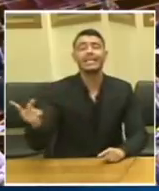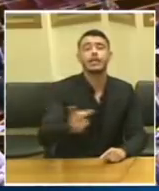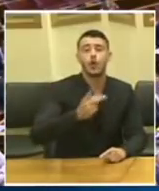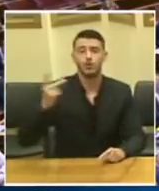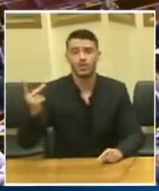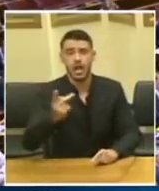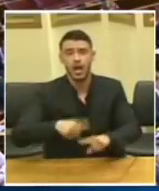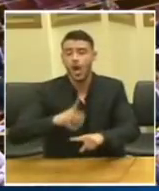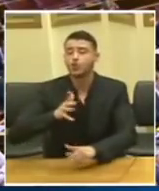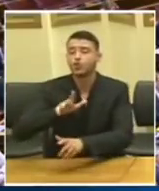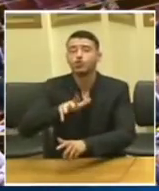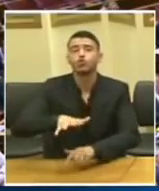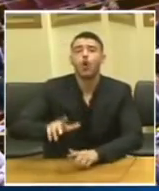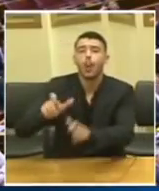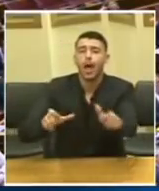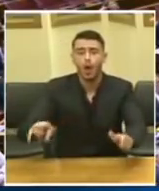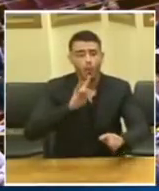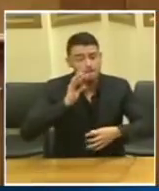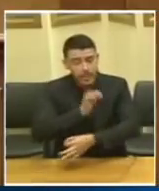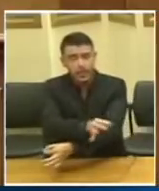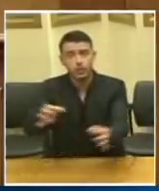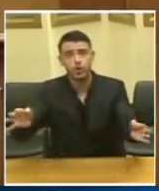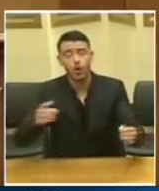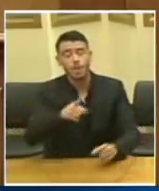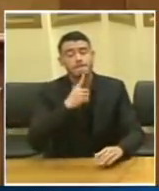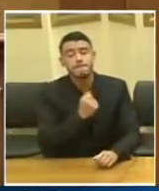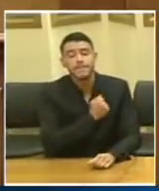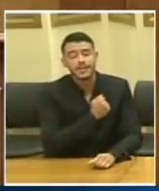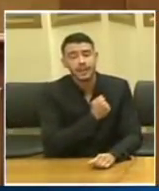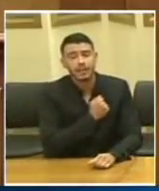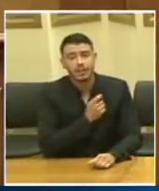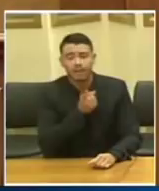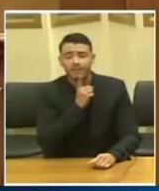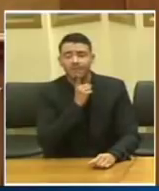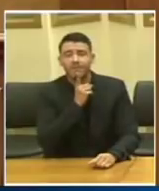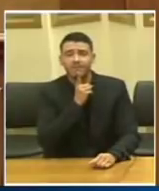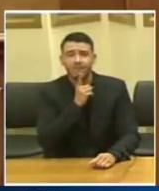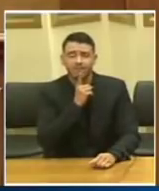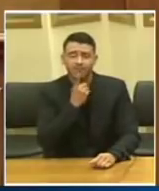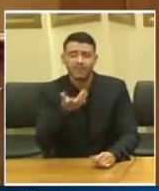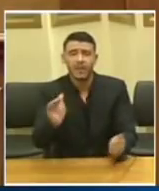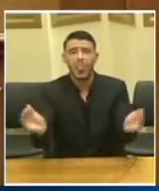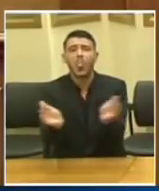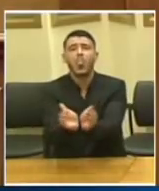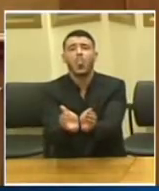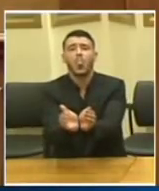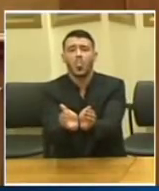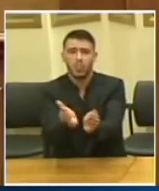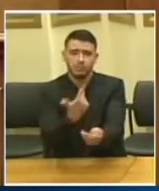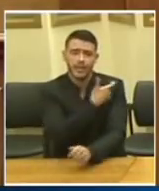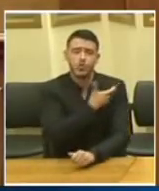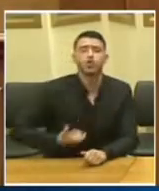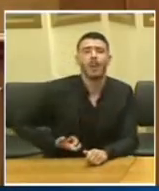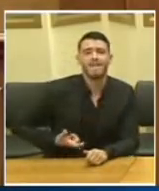Θεωρείτε επίσης, κυρίες και κύριοι συνάδελφοι, ότι αυτή η μικρή χώρα, η πρώην Ιουγκοσλαβική Δημοκρατία της Μακεδονίας,